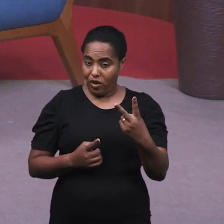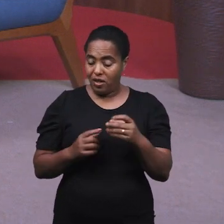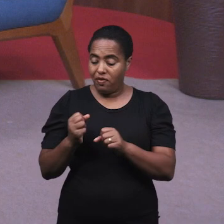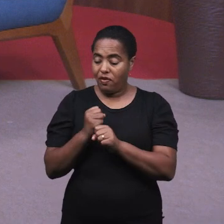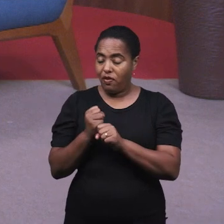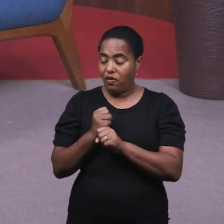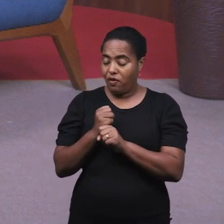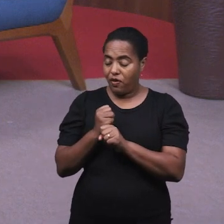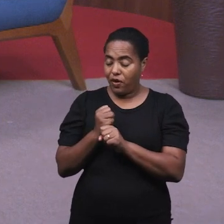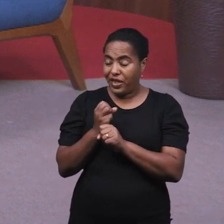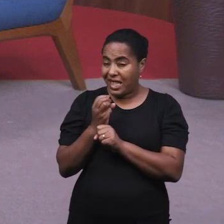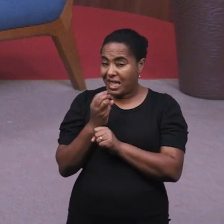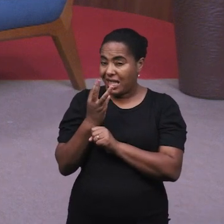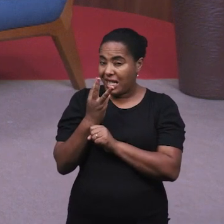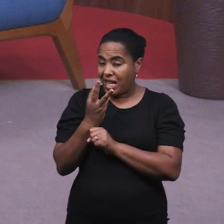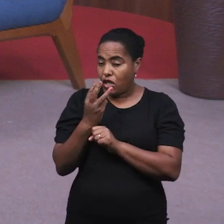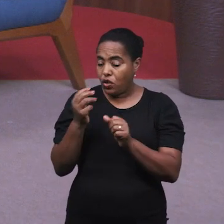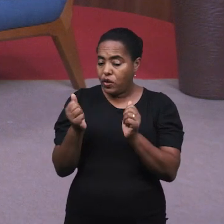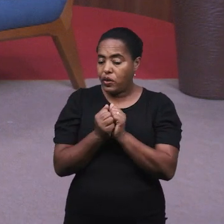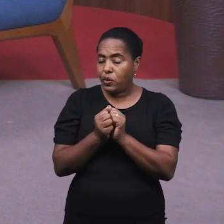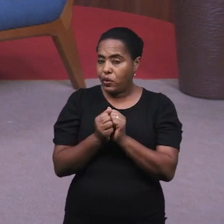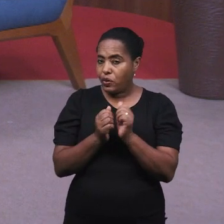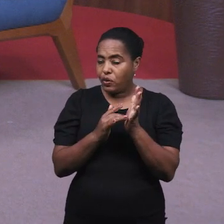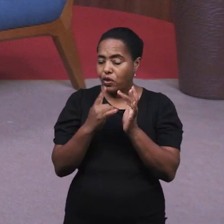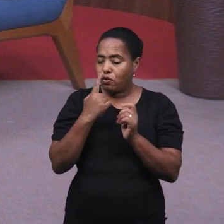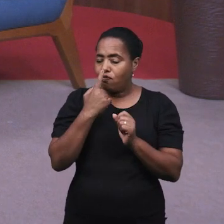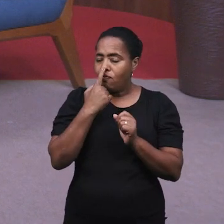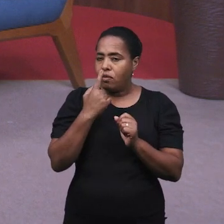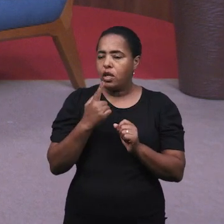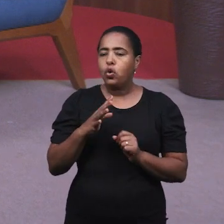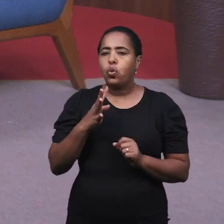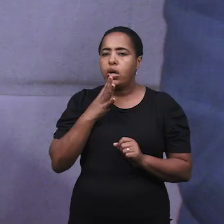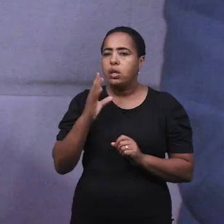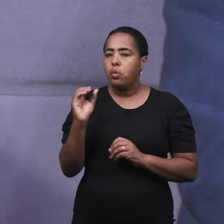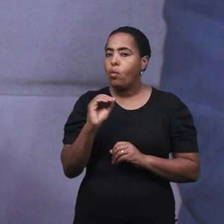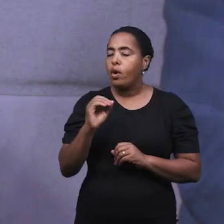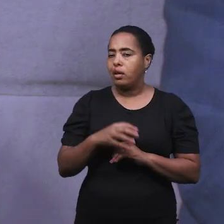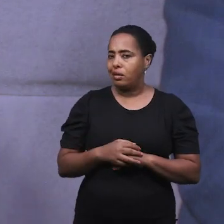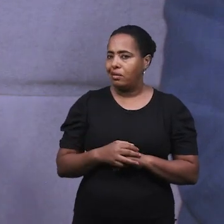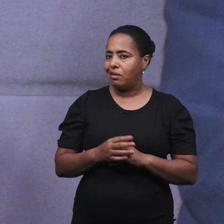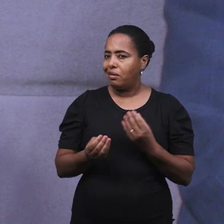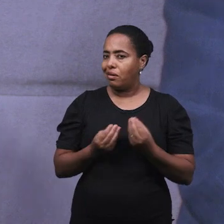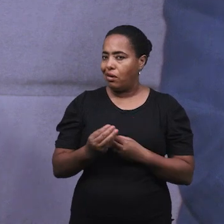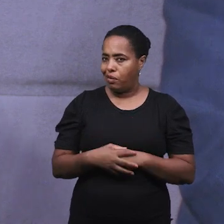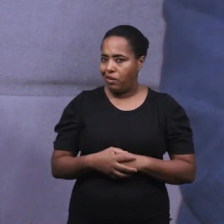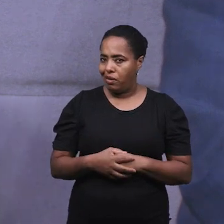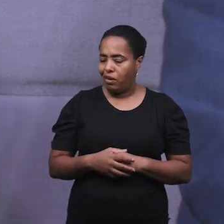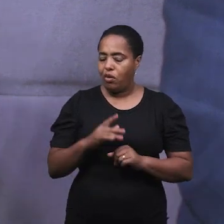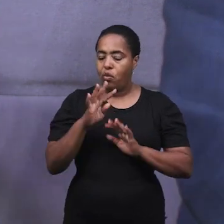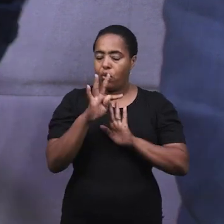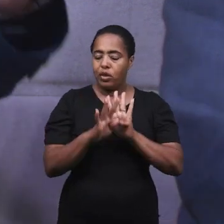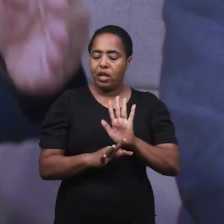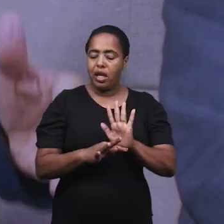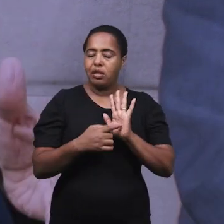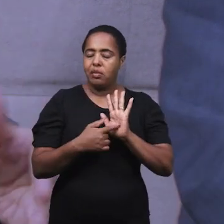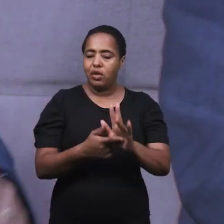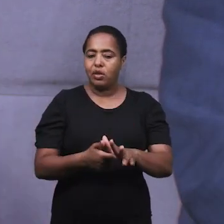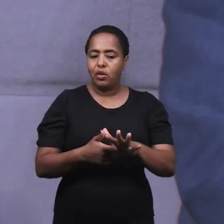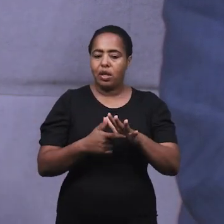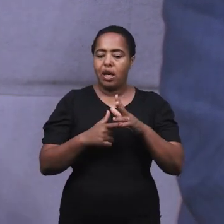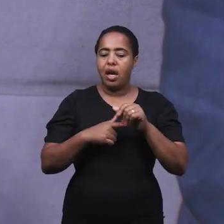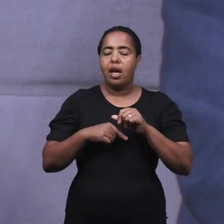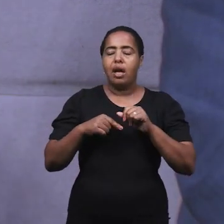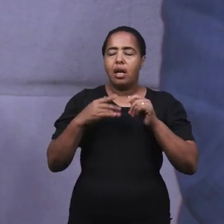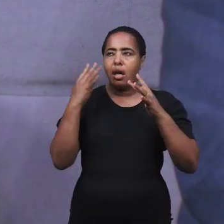Jésus n'ont pas reconnu Jésus? Le texte dit que leurs yeux étaient fermés, leur cœur était attristé. Et